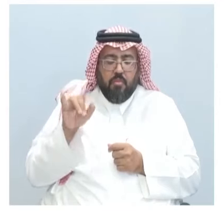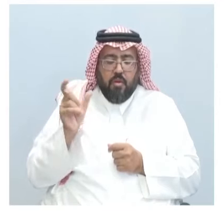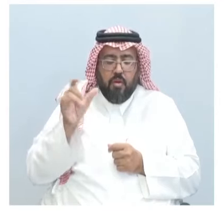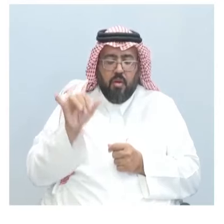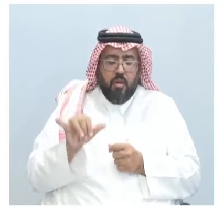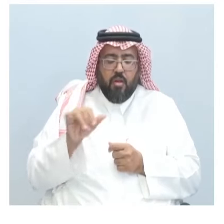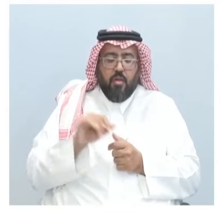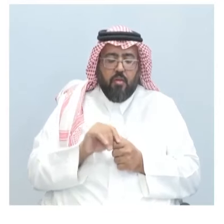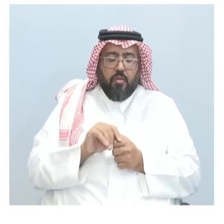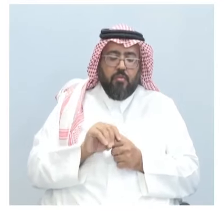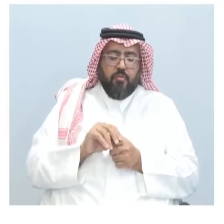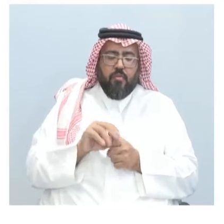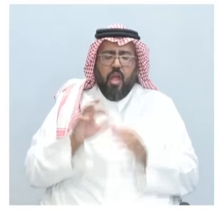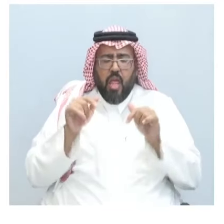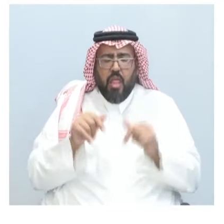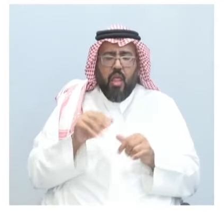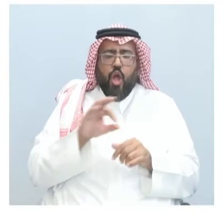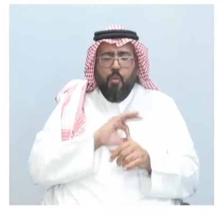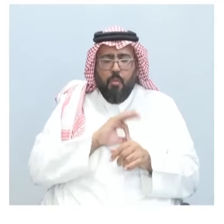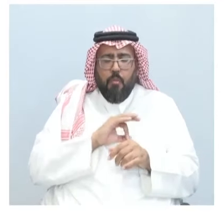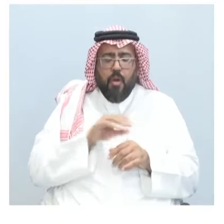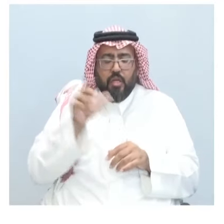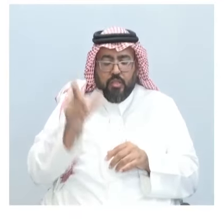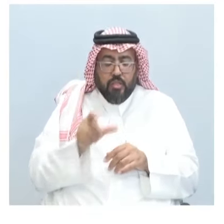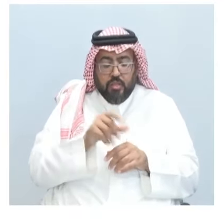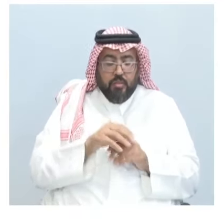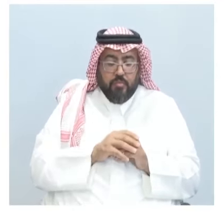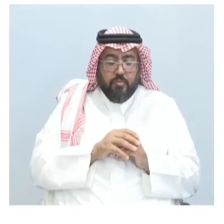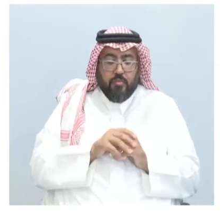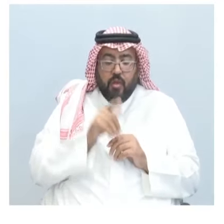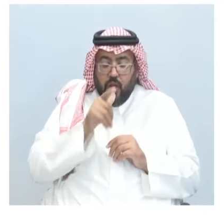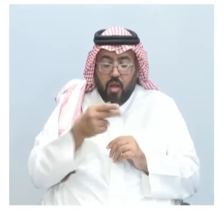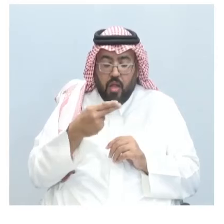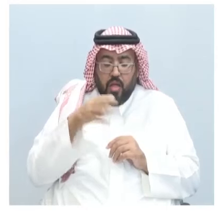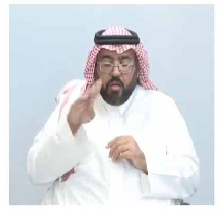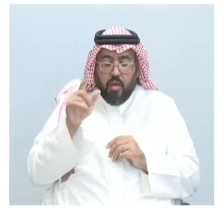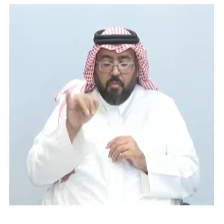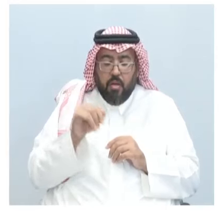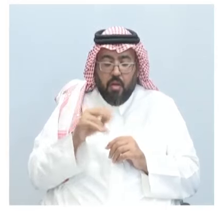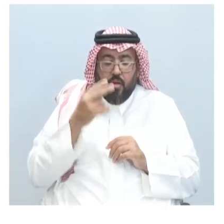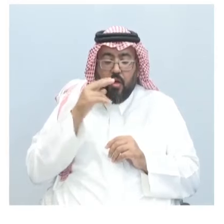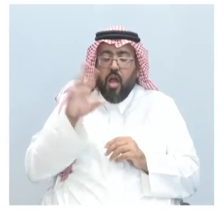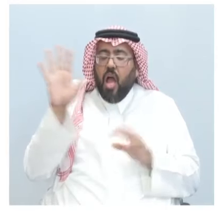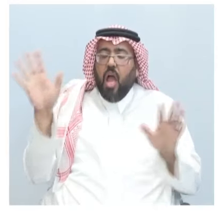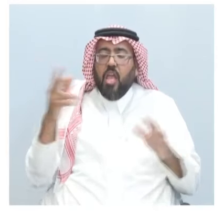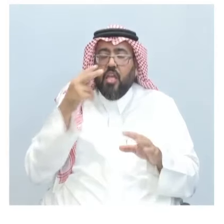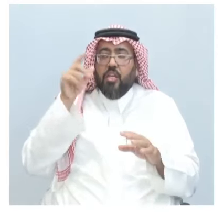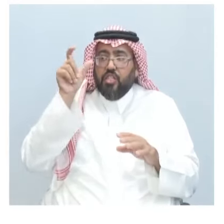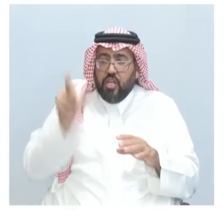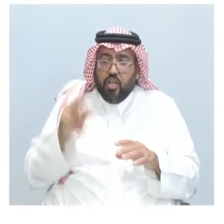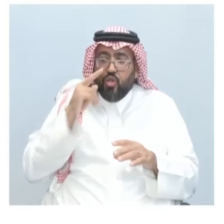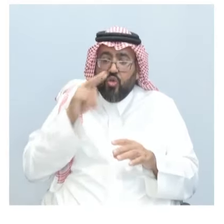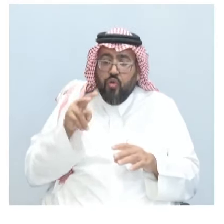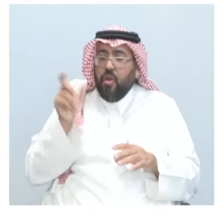مني اي حببتك الى عبادي قال عكرمه ما راه احد الا